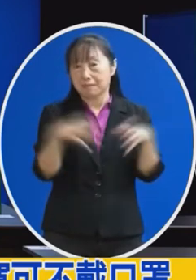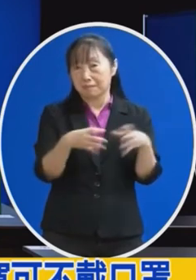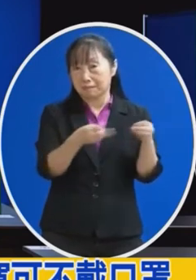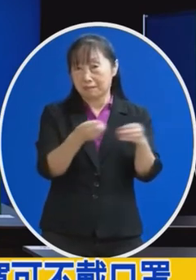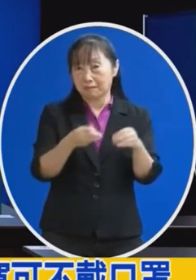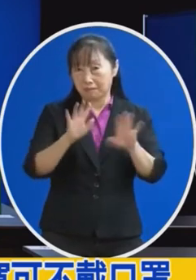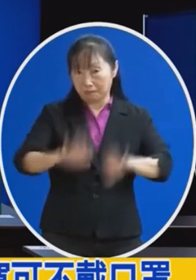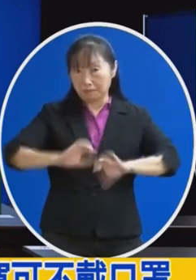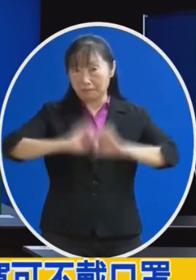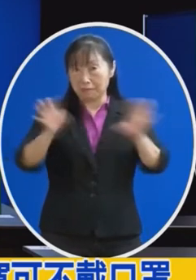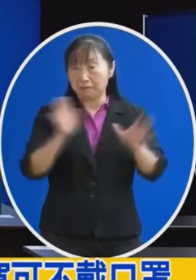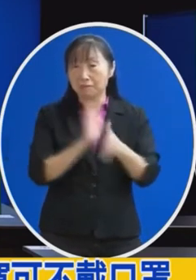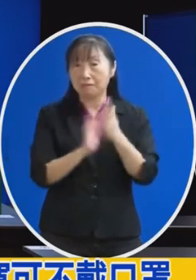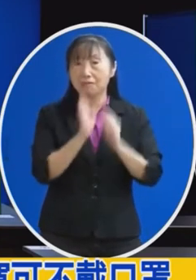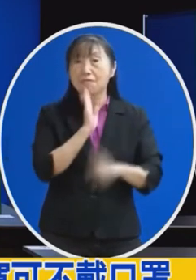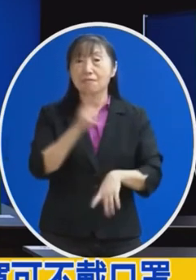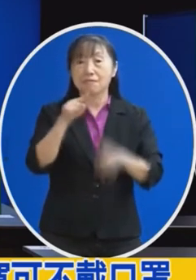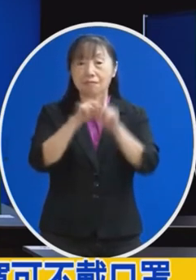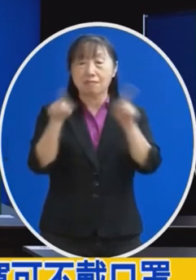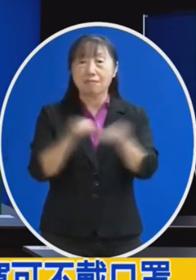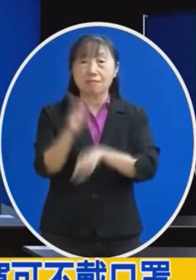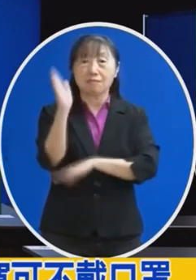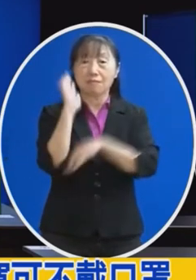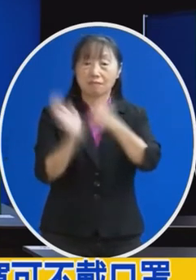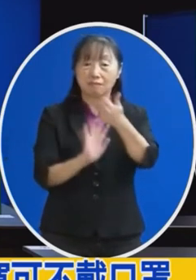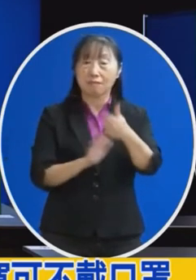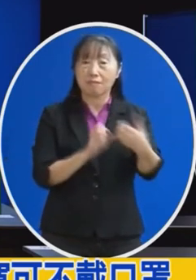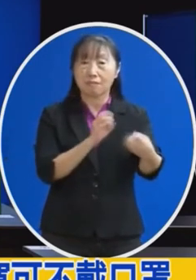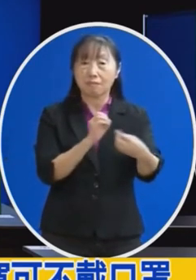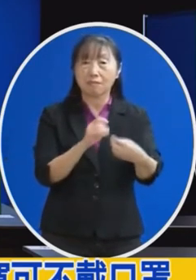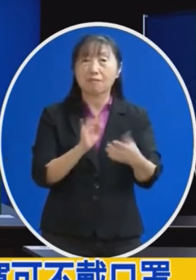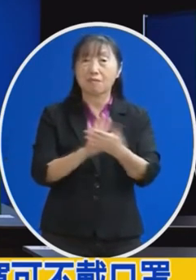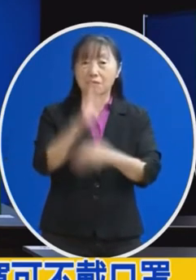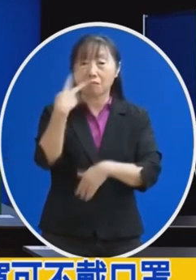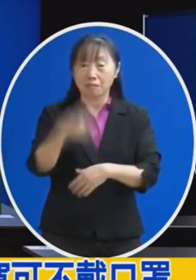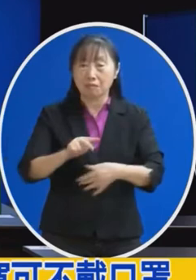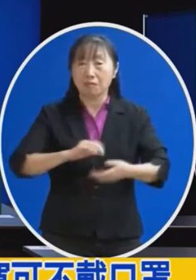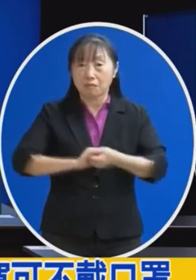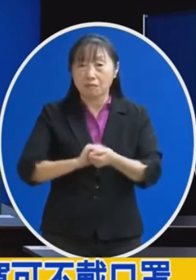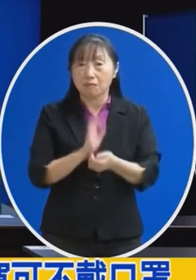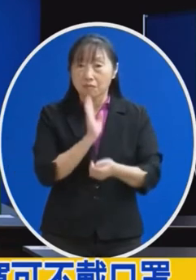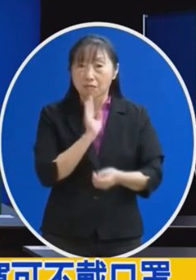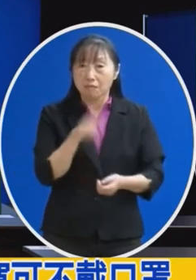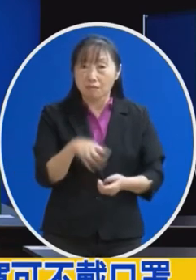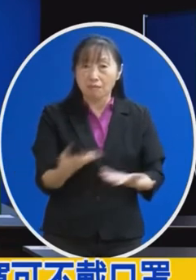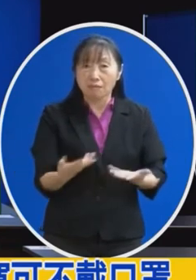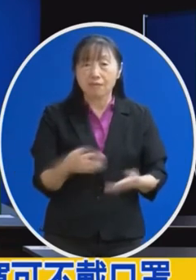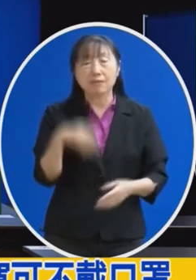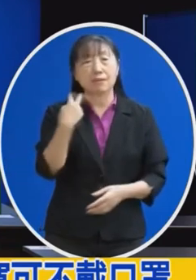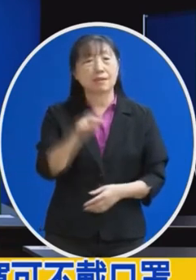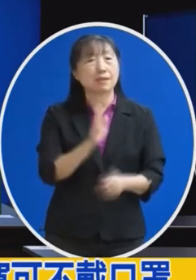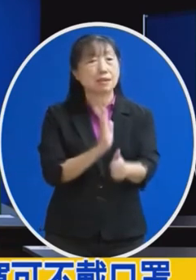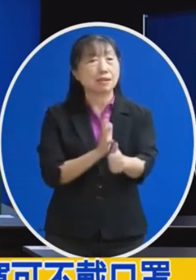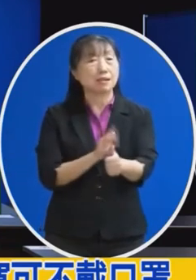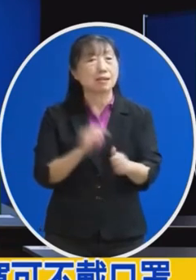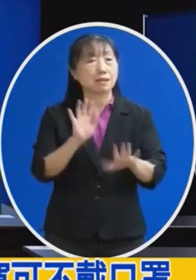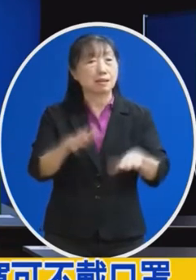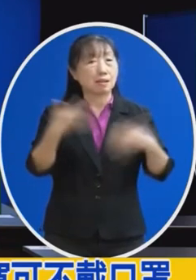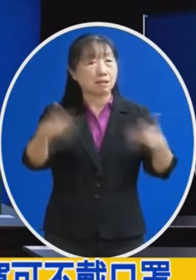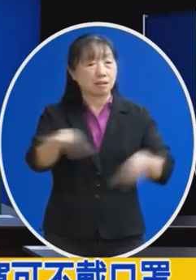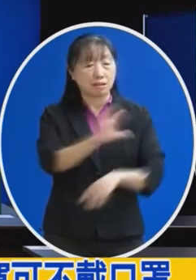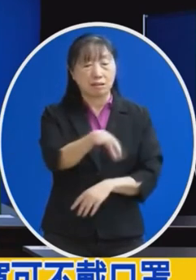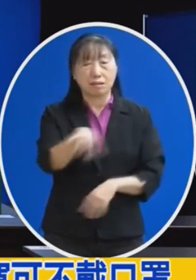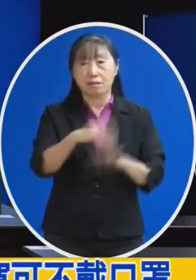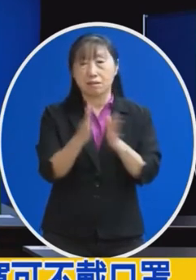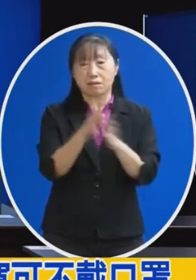布吗？还是政委张景森公布的和部长您的对话才临时决定要开放的？那另外一个问题是想要请问说，现在很多场所都